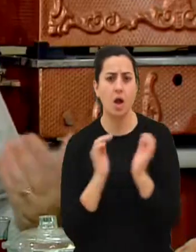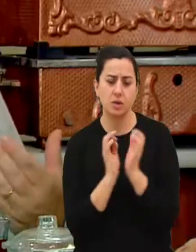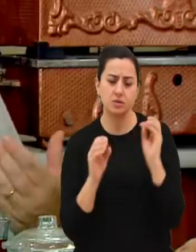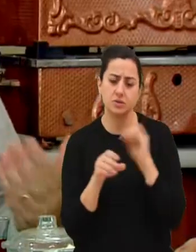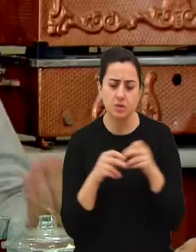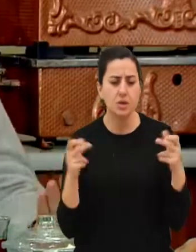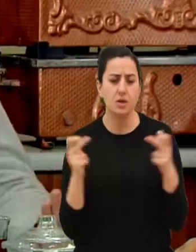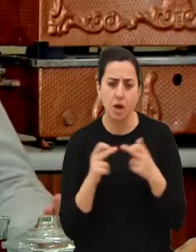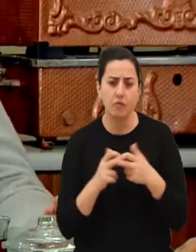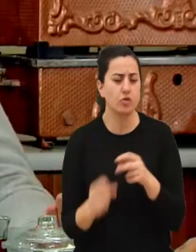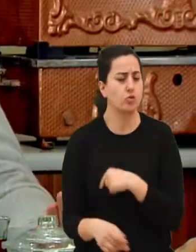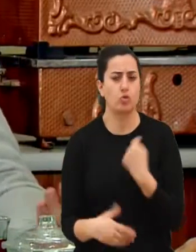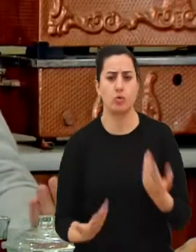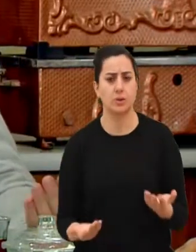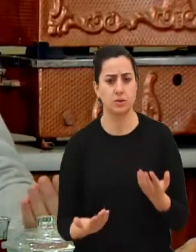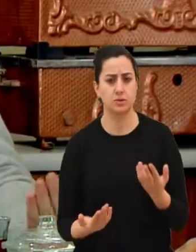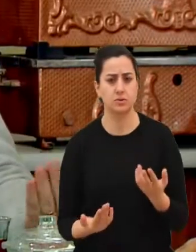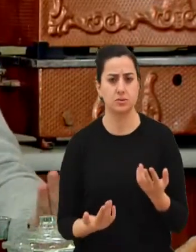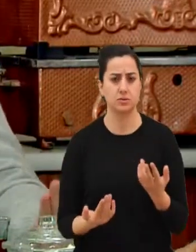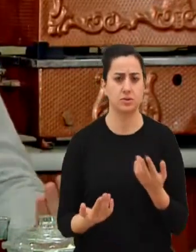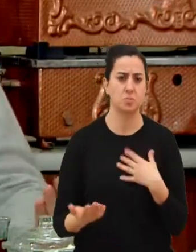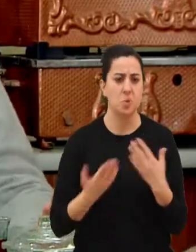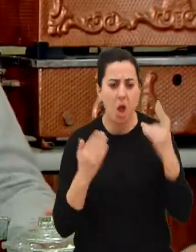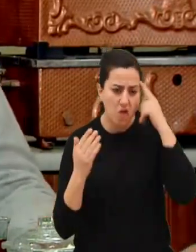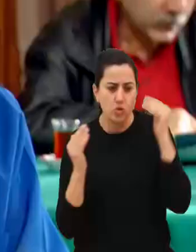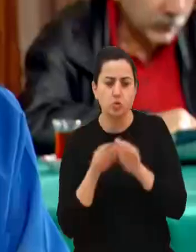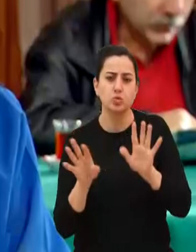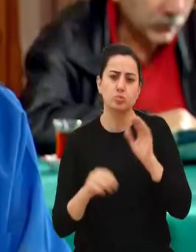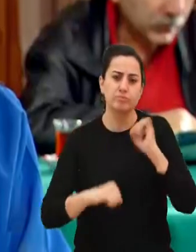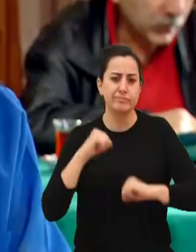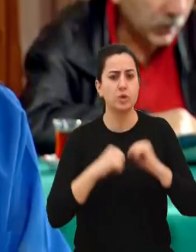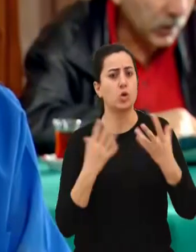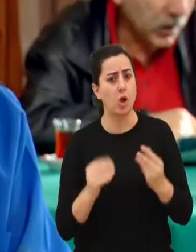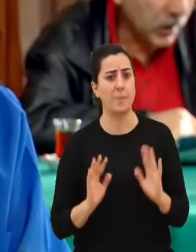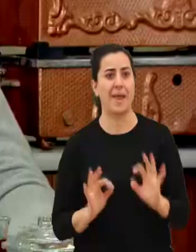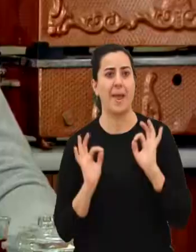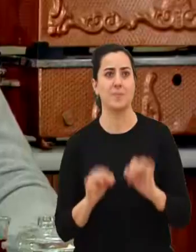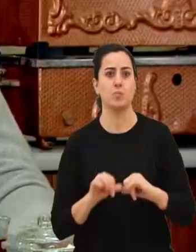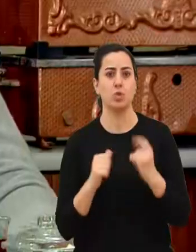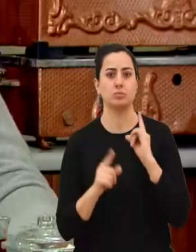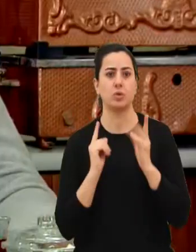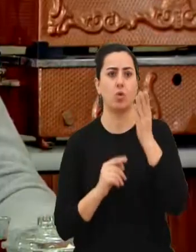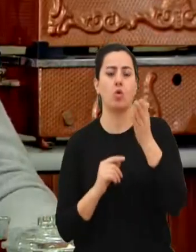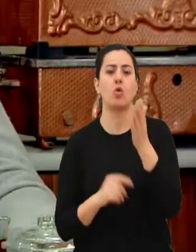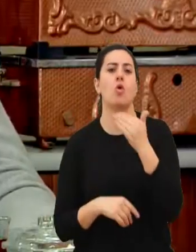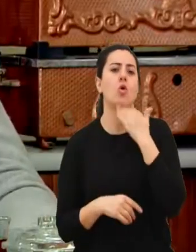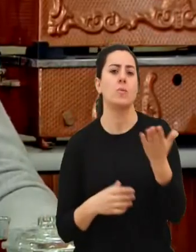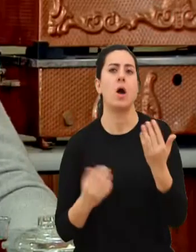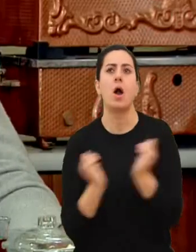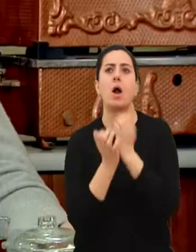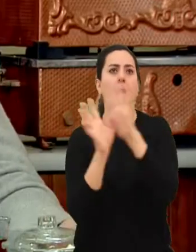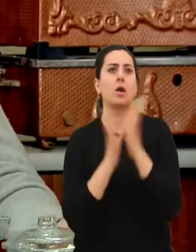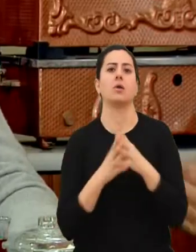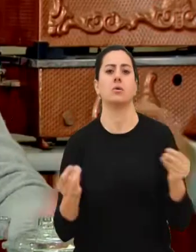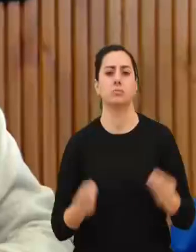böyle tartışma olur. Hatunla böyle bir anlaşamama olur ama her seferinde millet mahkemeye gitse aile kalmaz orada